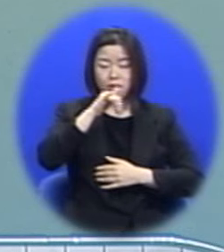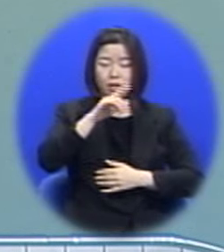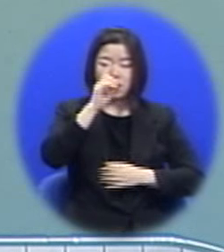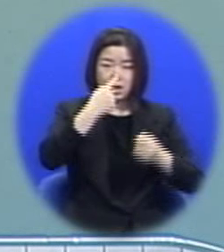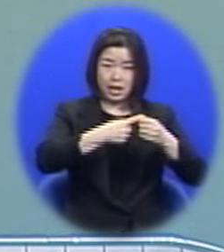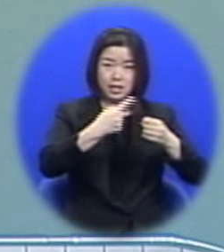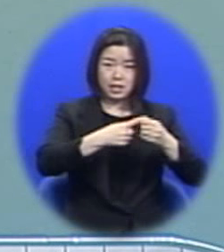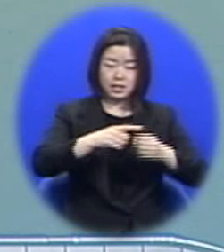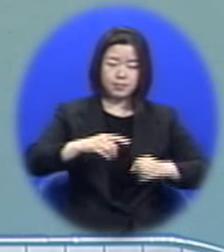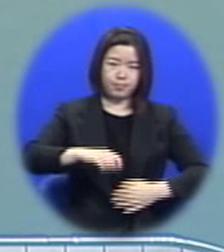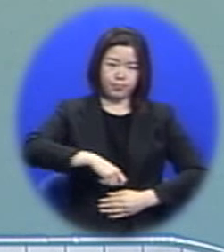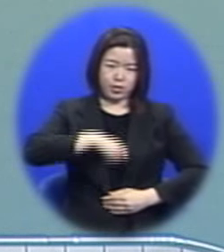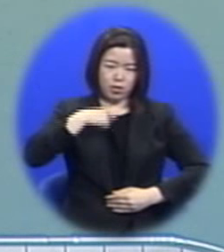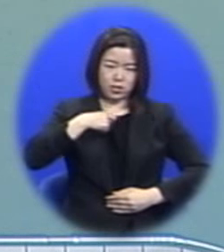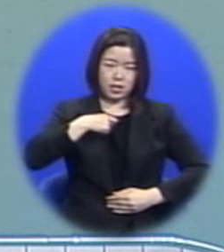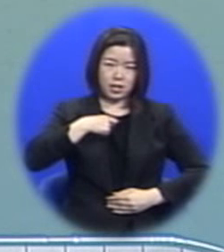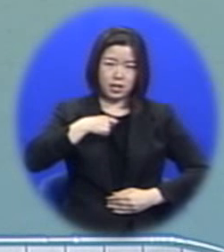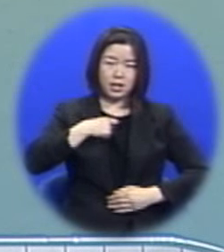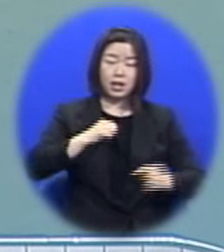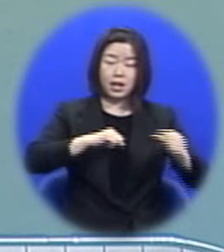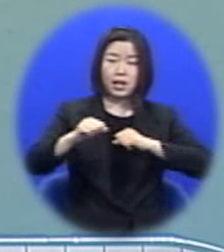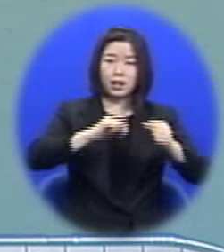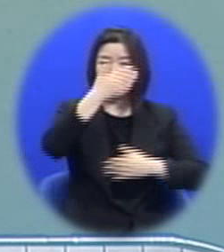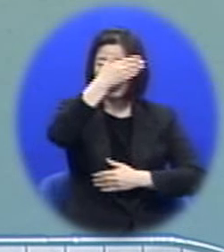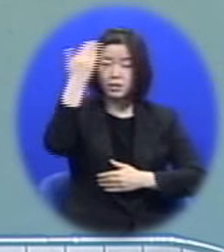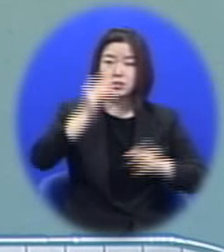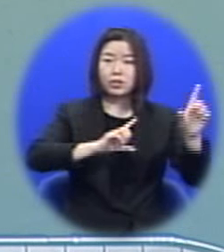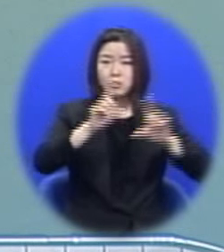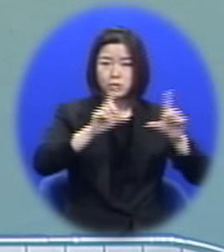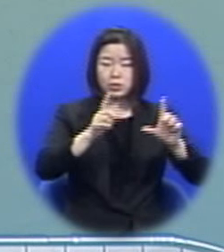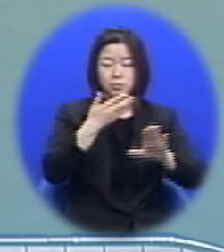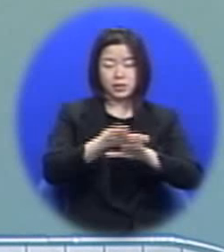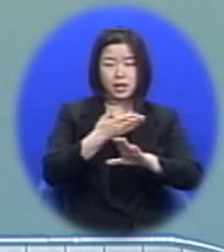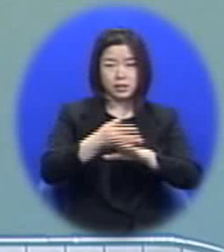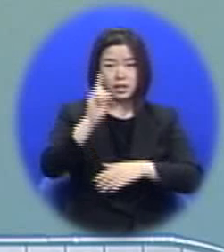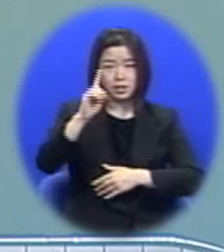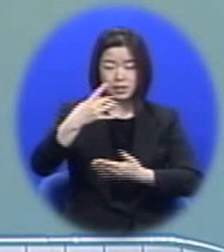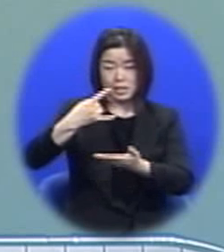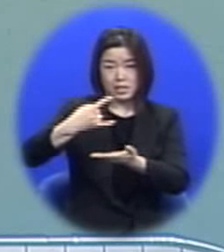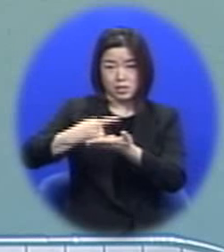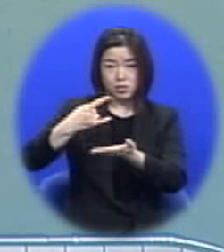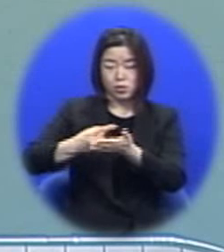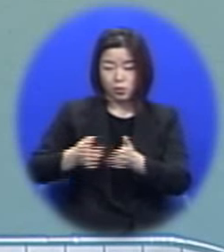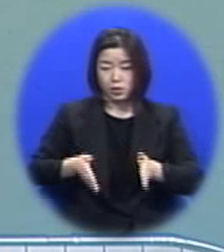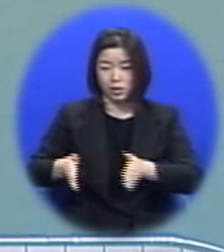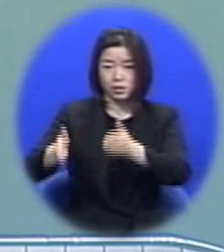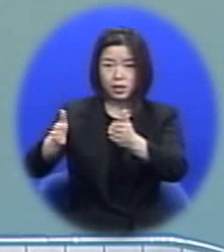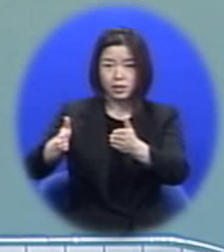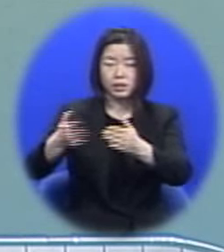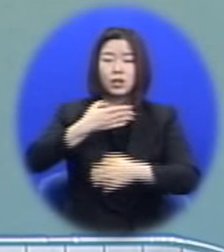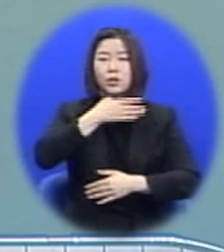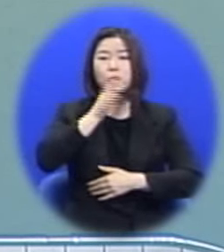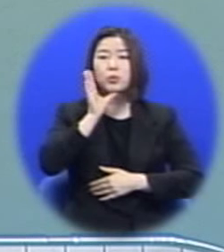정직함으로 행하는 청년의 모습이고 다른 하나는 의로운 길을 가는 노인의 모습이다.